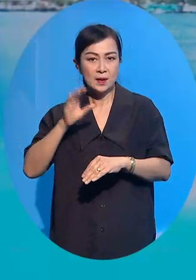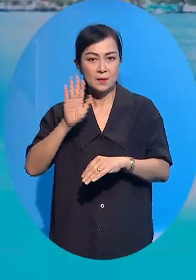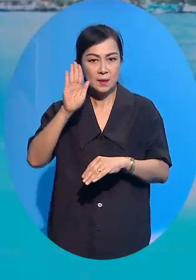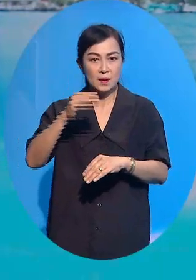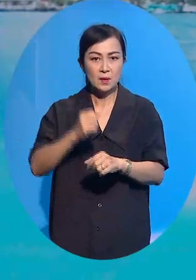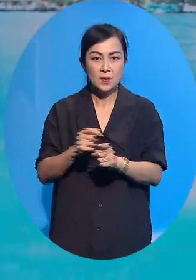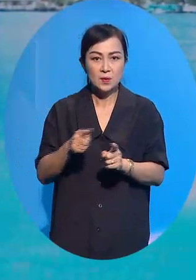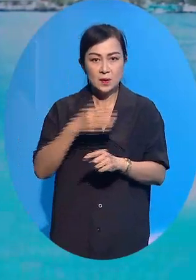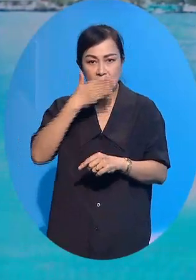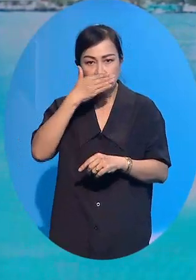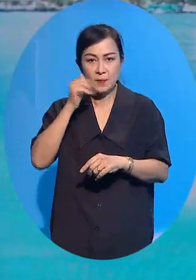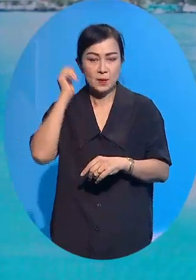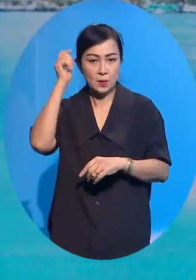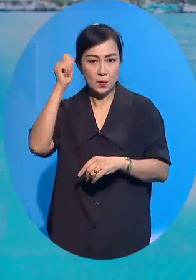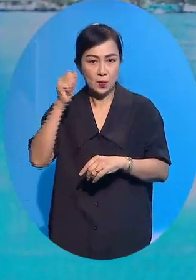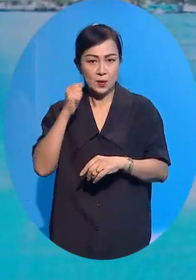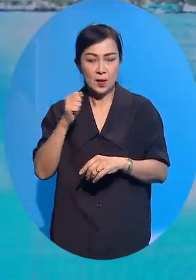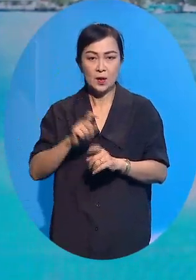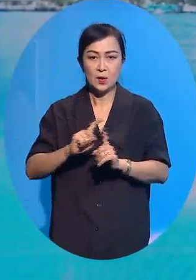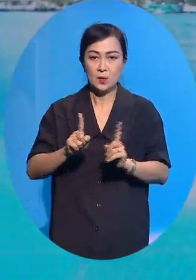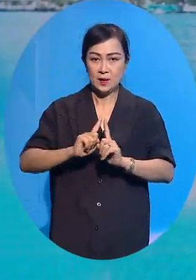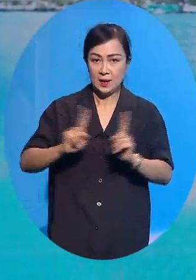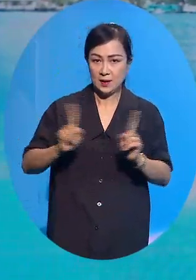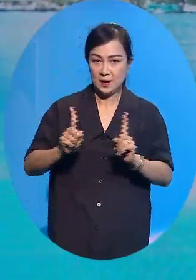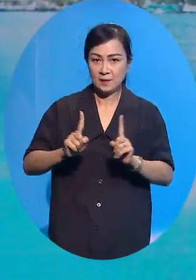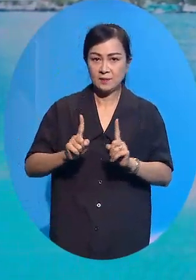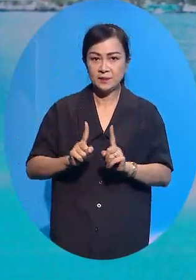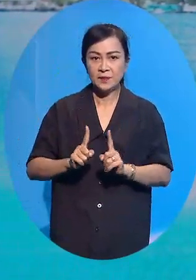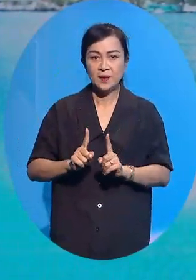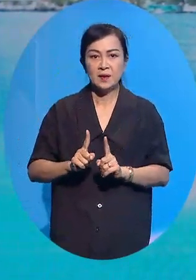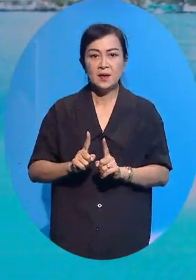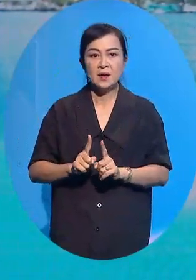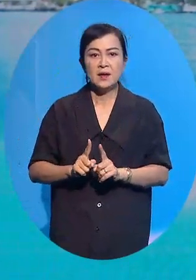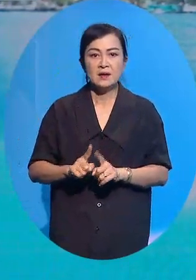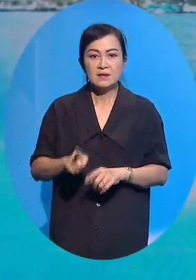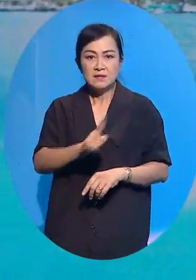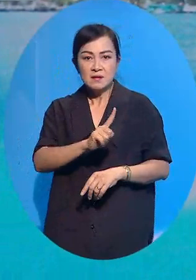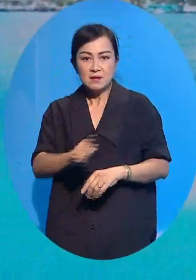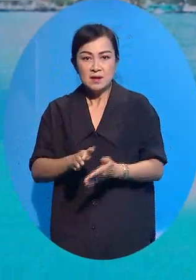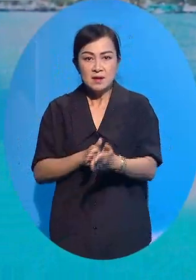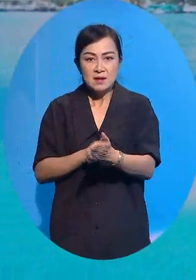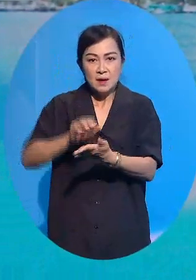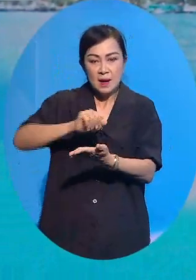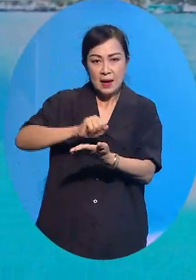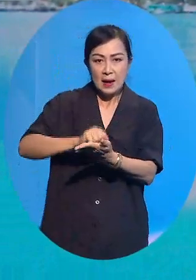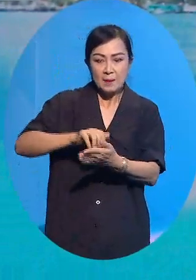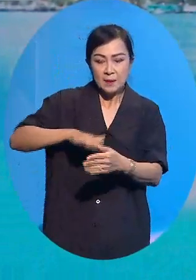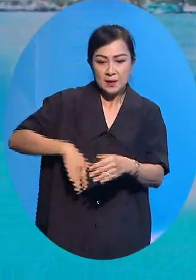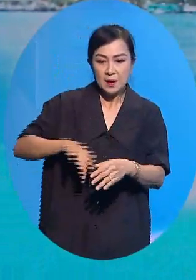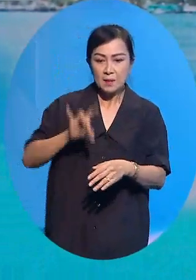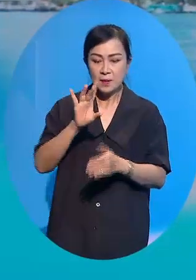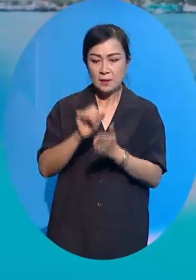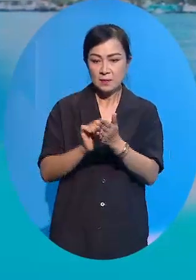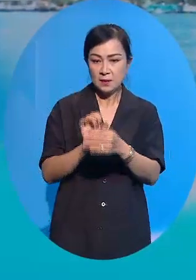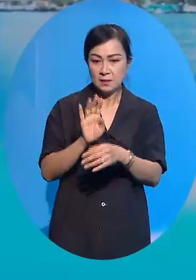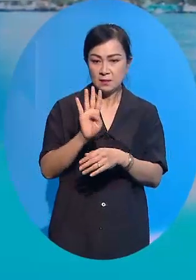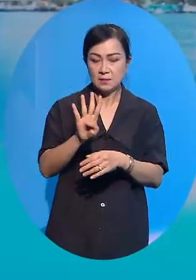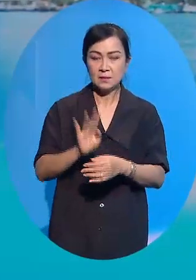bắt đầu chiến dịch đặc biệt ở Ukraine cùng những điều khác. Điều này đồng nghĩa với việc sắc lệnh này sẽ tiếp tục có hiệu lực sau ngày 15 tháng 4 tới.